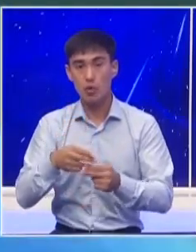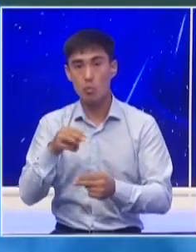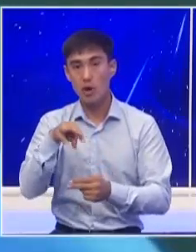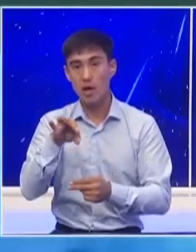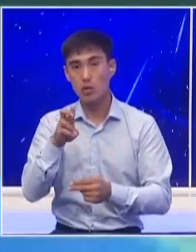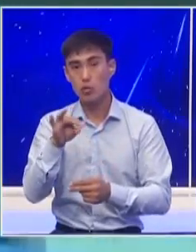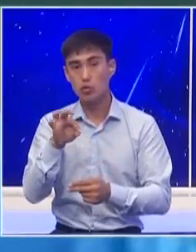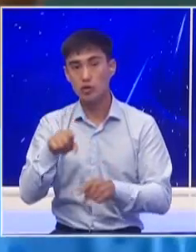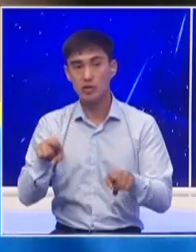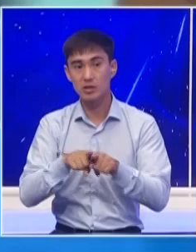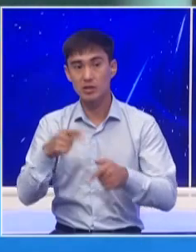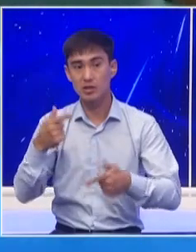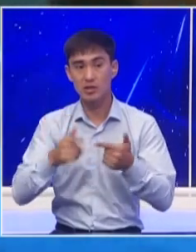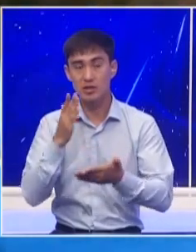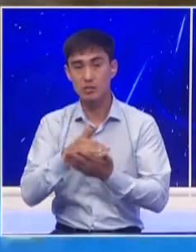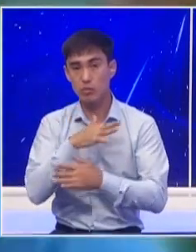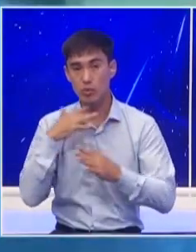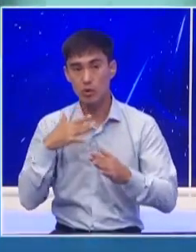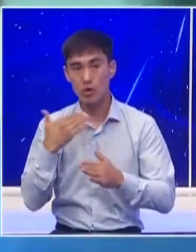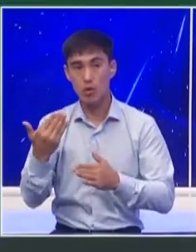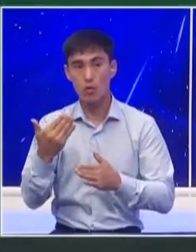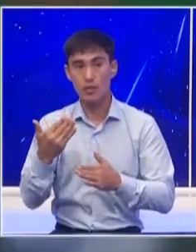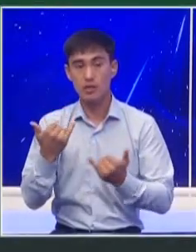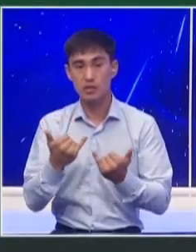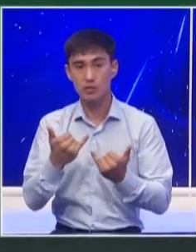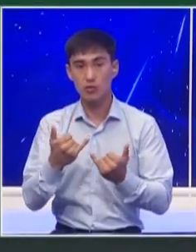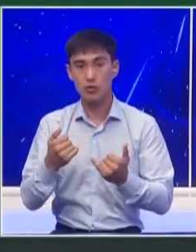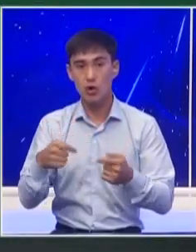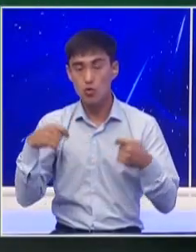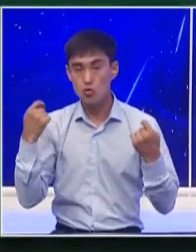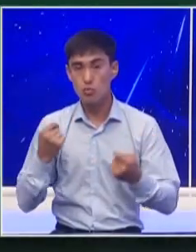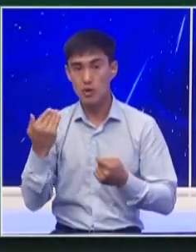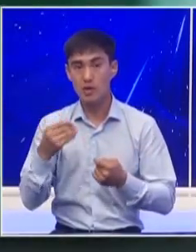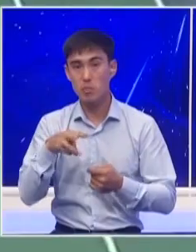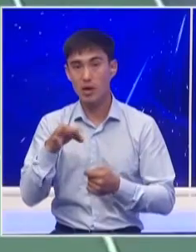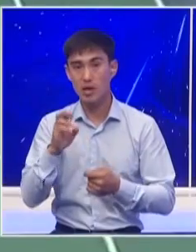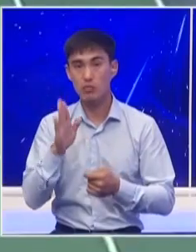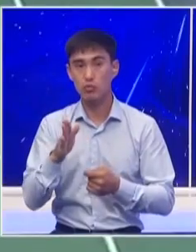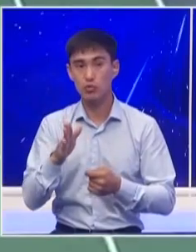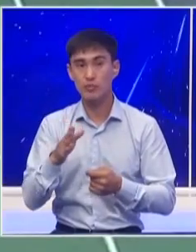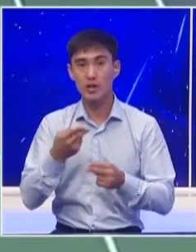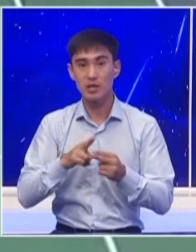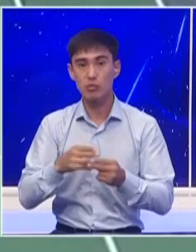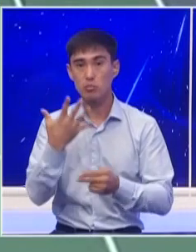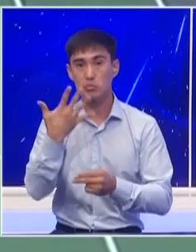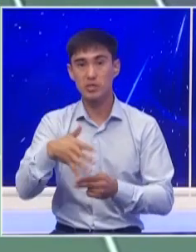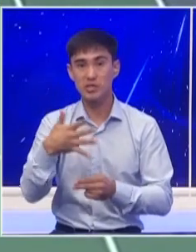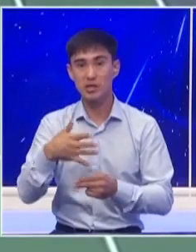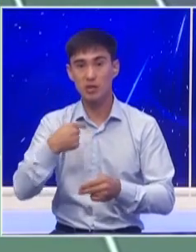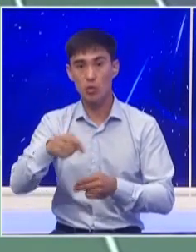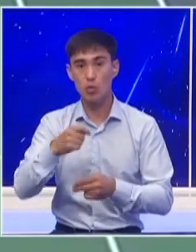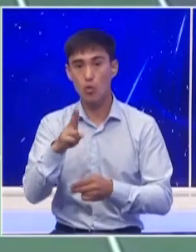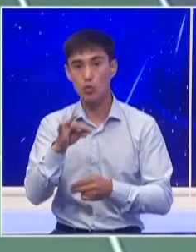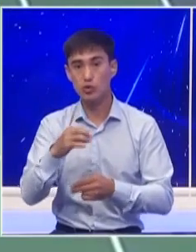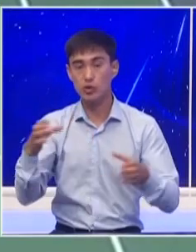Михаила Кукушкина таких поединков достаточно, тем более, что сегодня юбилей. Если Михаил выйдет на корт, то это будет 50-й матч